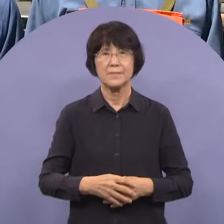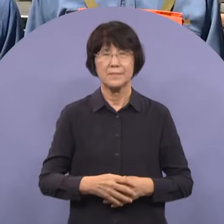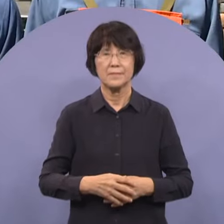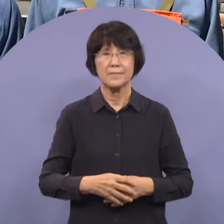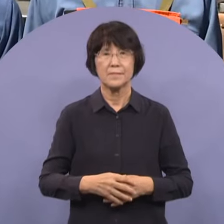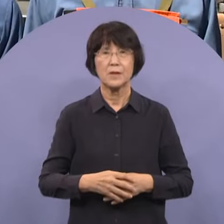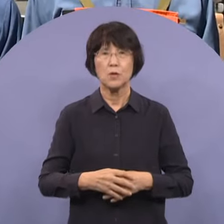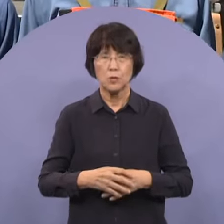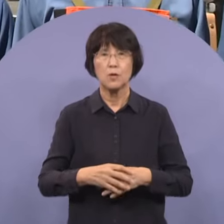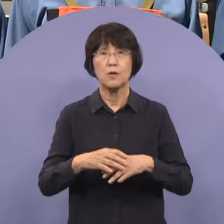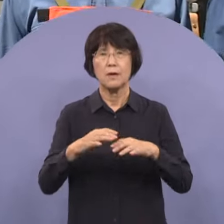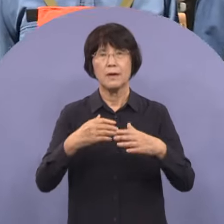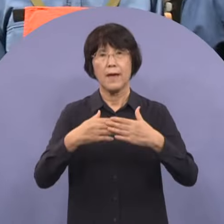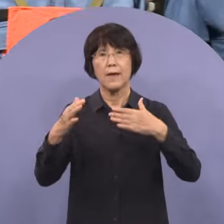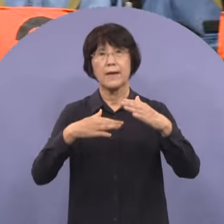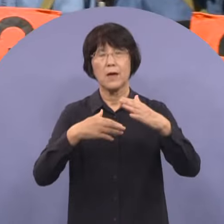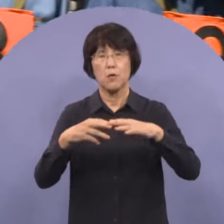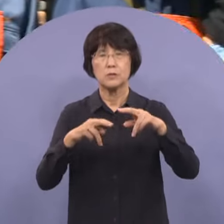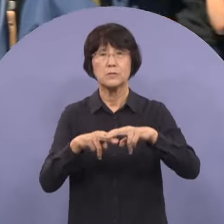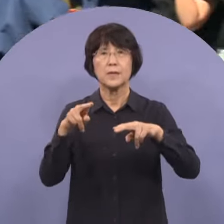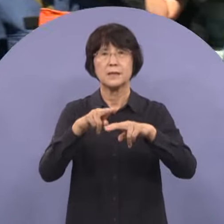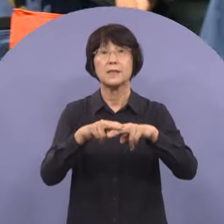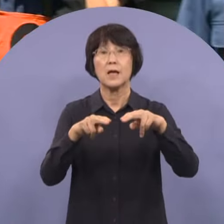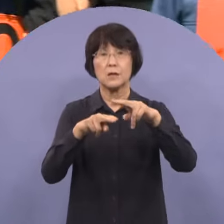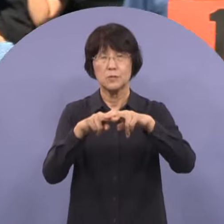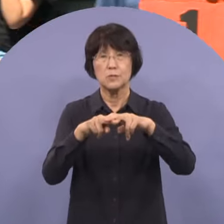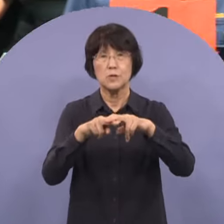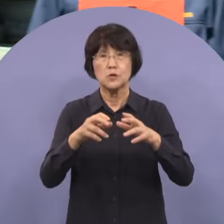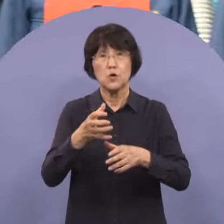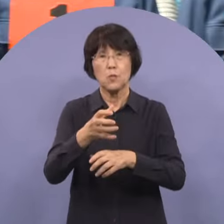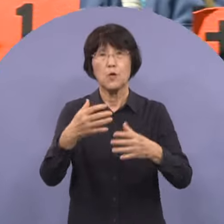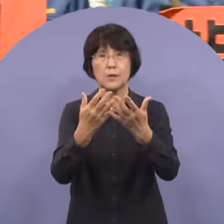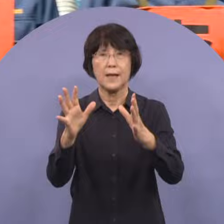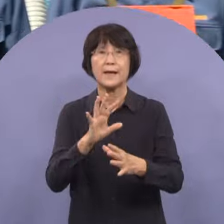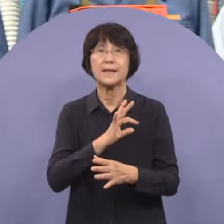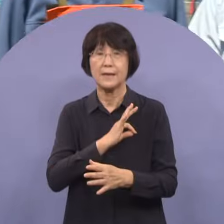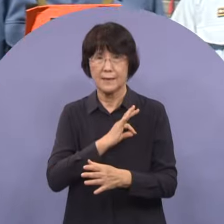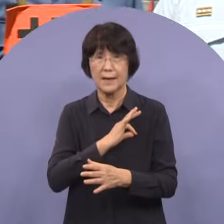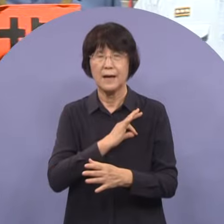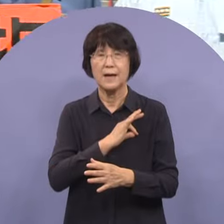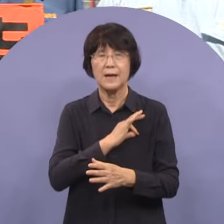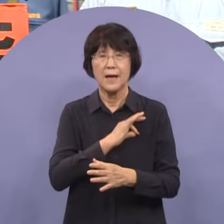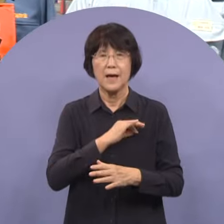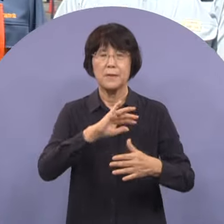このような経験を積み重ねる消防団員が町の安